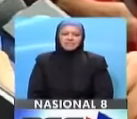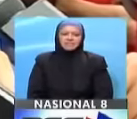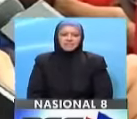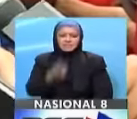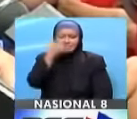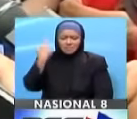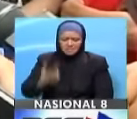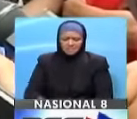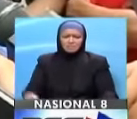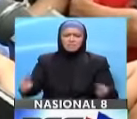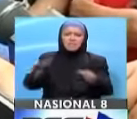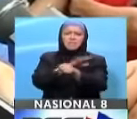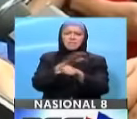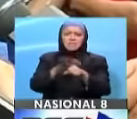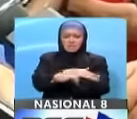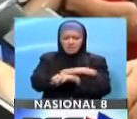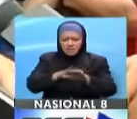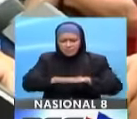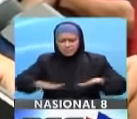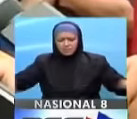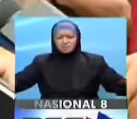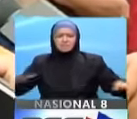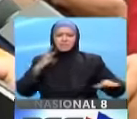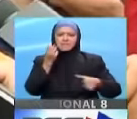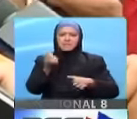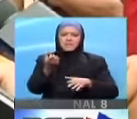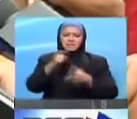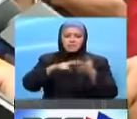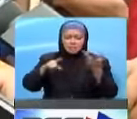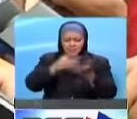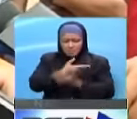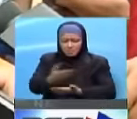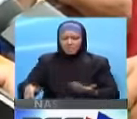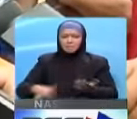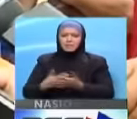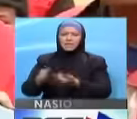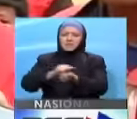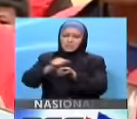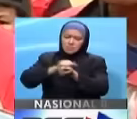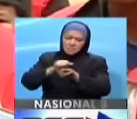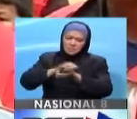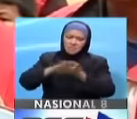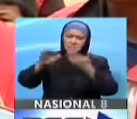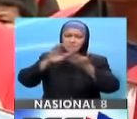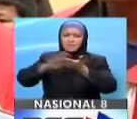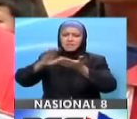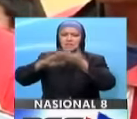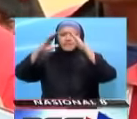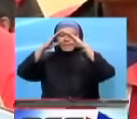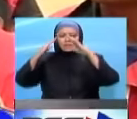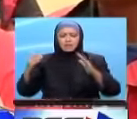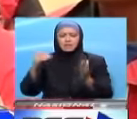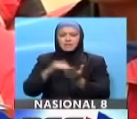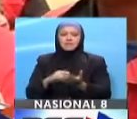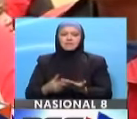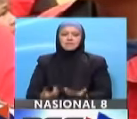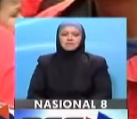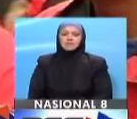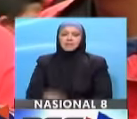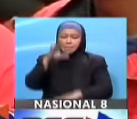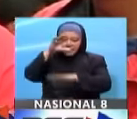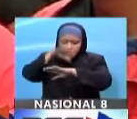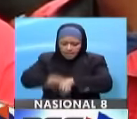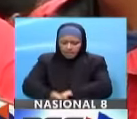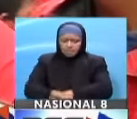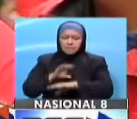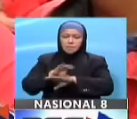Penuh habis semua basah, lantai semua apa, selur habis semua tu nak cuci rumah lagi. Kadang-kadang kita pun nak kena cuci rumah, jadi